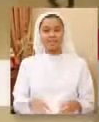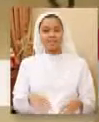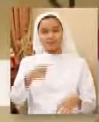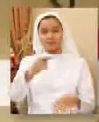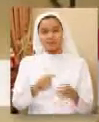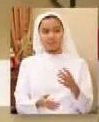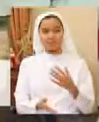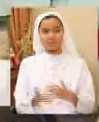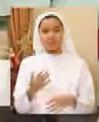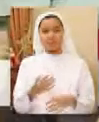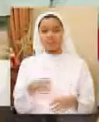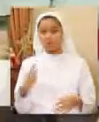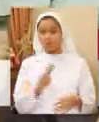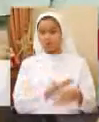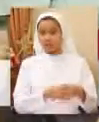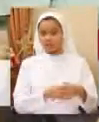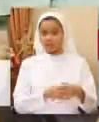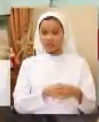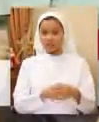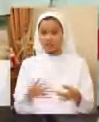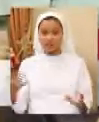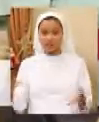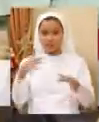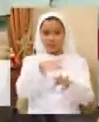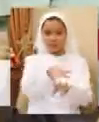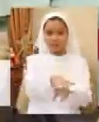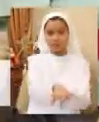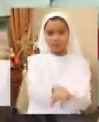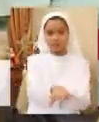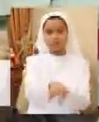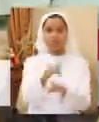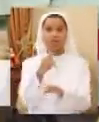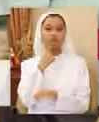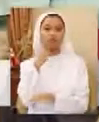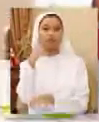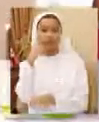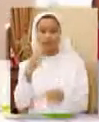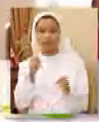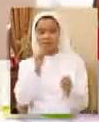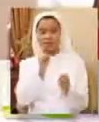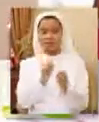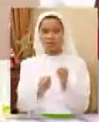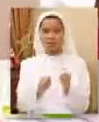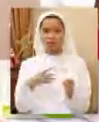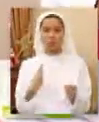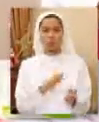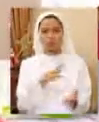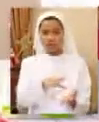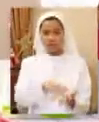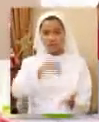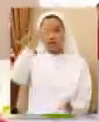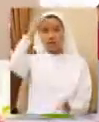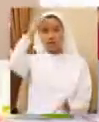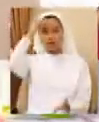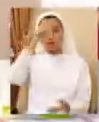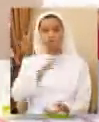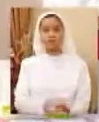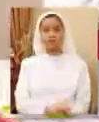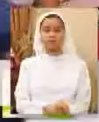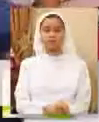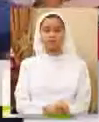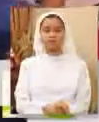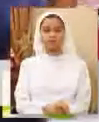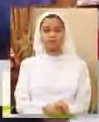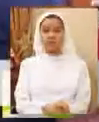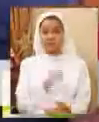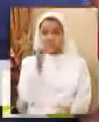Saan kayo na-train? Mini-merge namin yung sarili namin sa kanila. Yun ang the best na ano, na school. Okay. Na kailangan pag... Pag language,